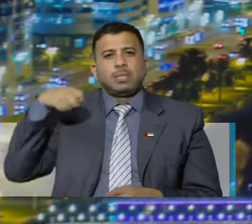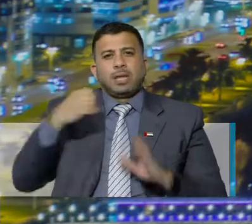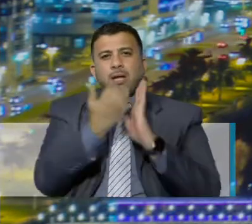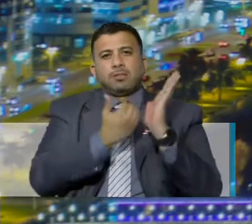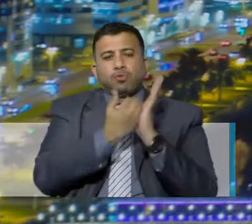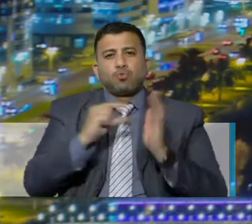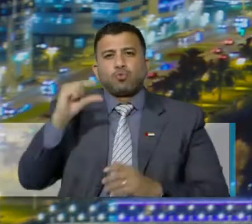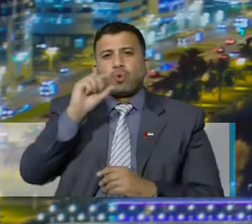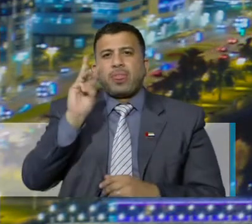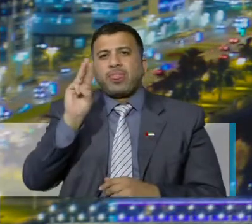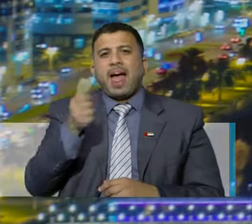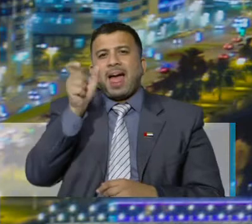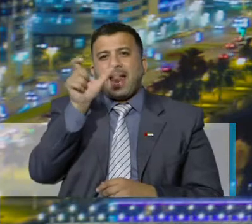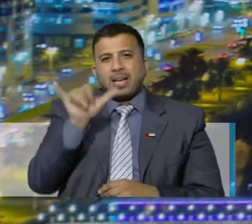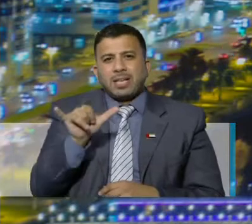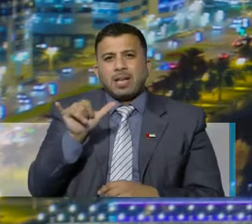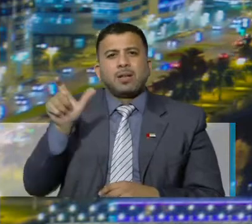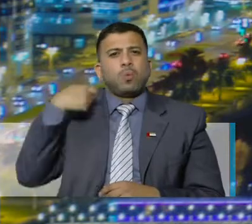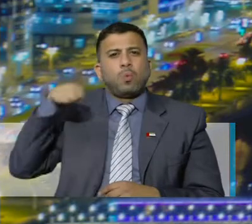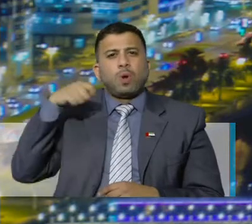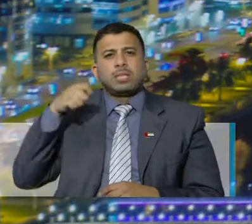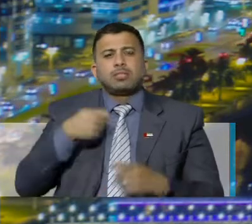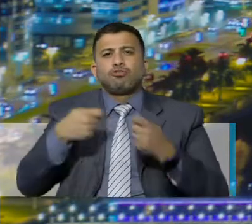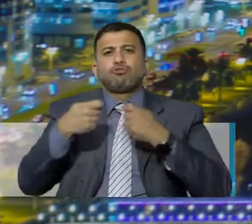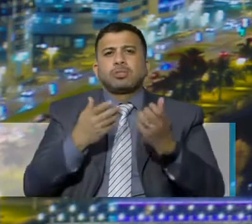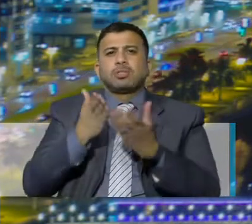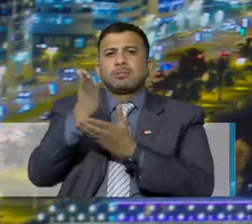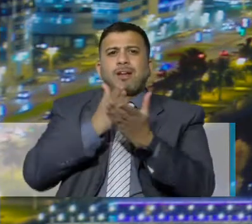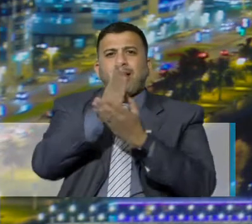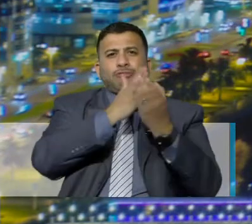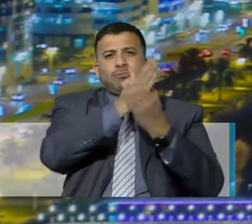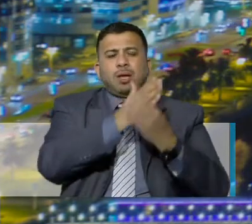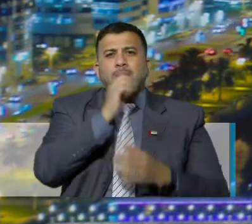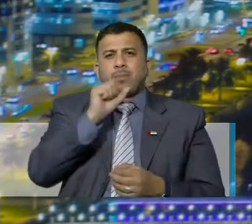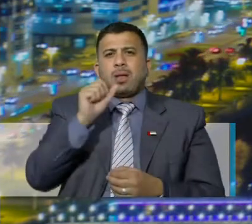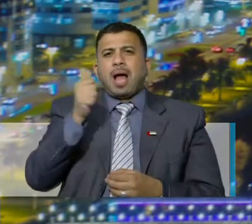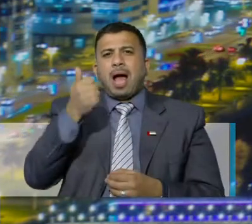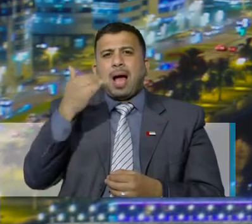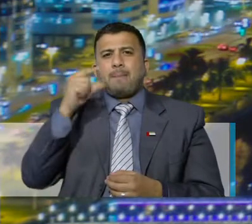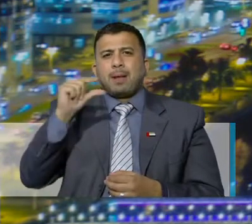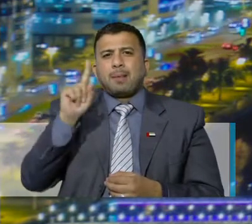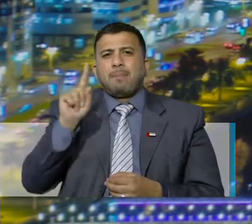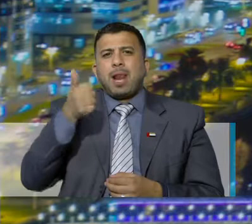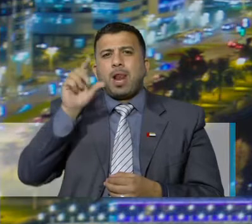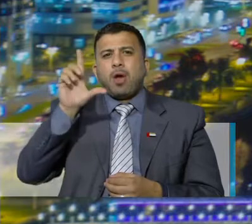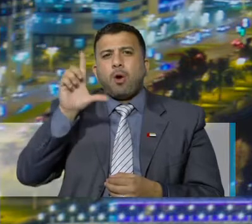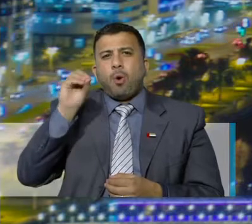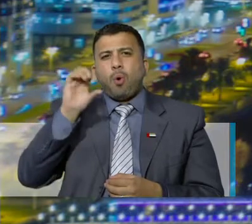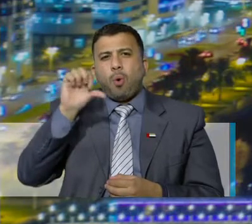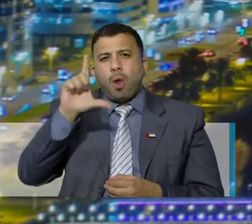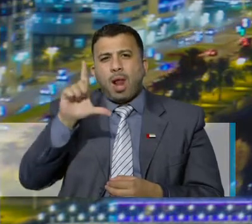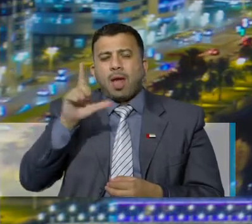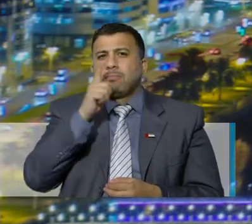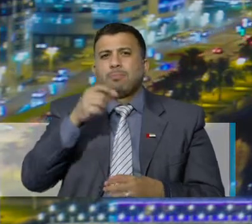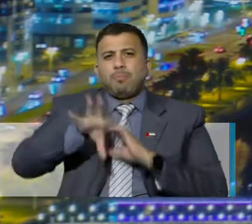ومعالي الدكتور ثاني زيودي وزير دولة للتجارة الخارجية، ومعالي الدكتور أحمد بلهول الفلاسي وزير دولة لريادة الأعمال